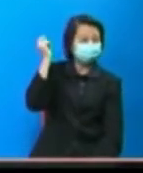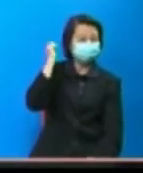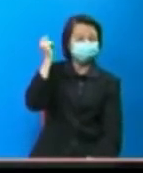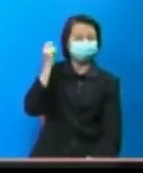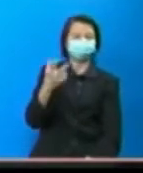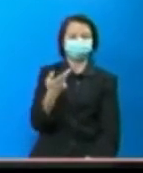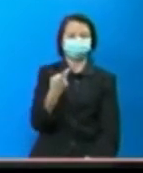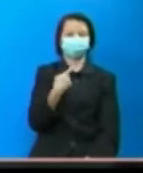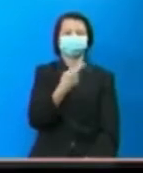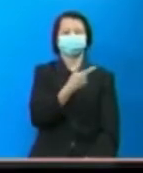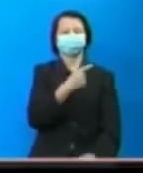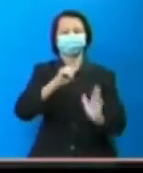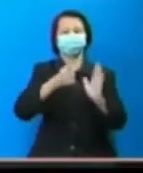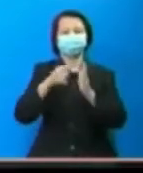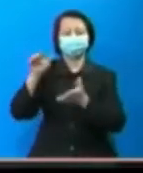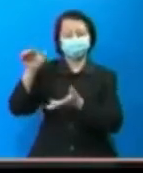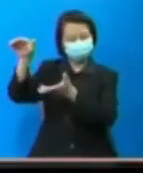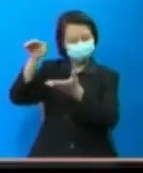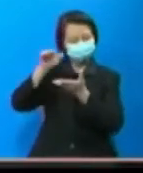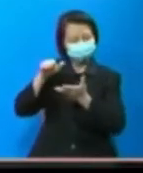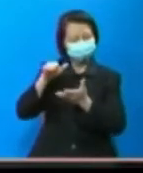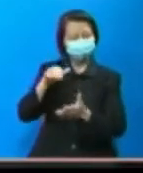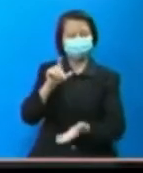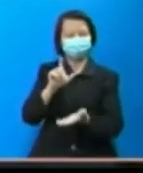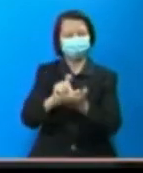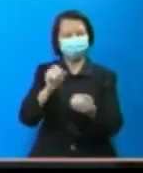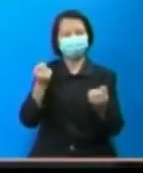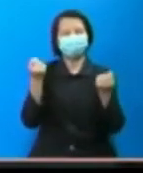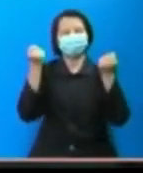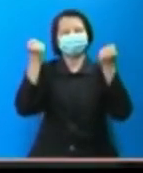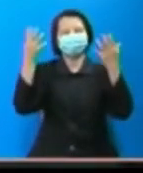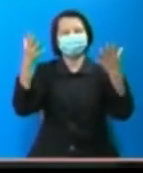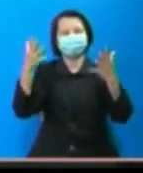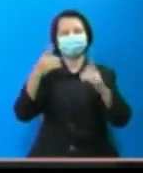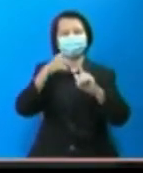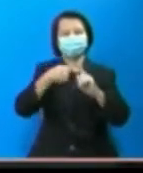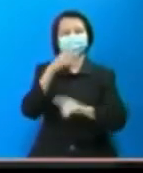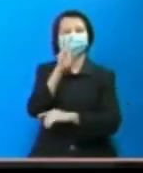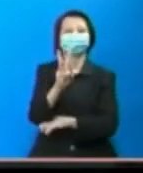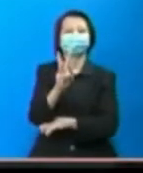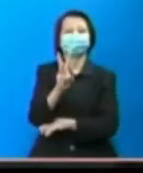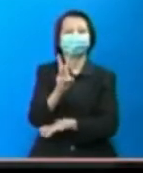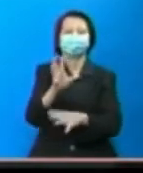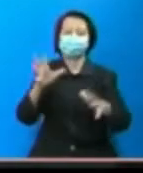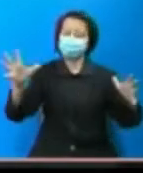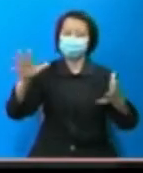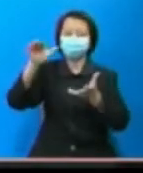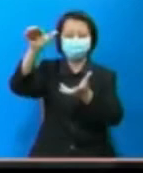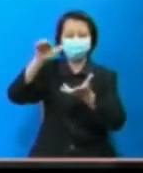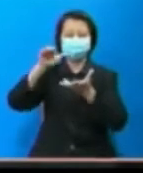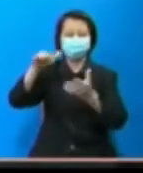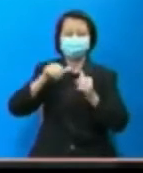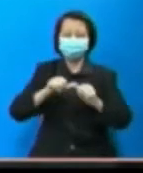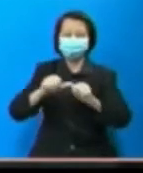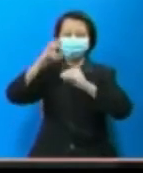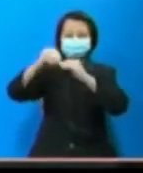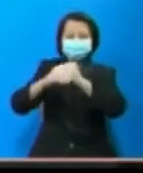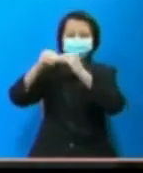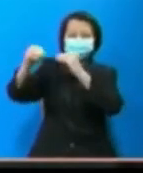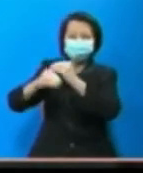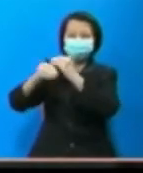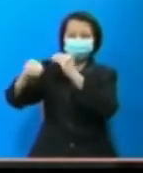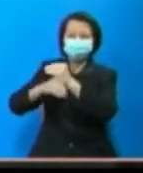kita mulai menerima jumlah dosen aksinya lebih banyak ada bulan Juni dan jumlah ini akan terus bertambah